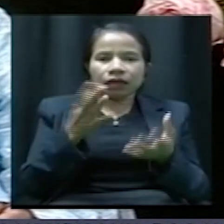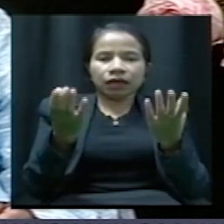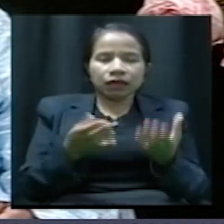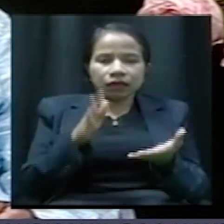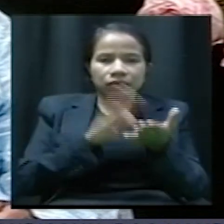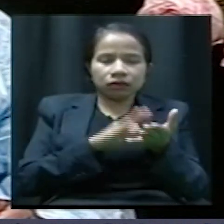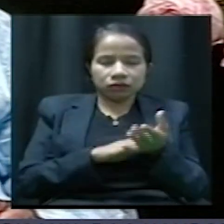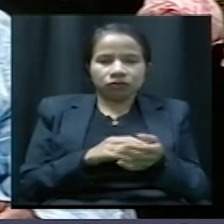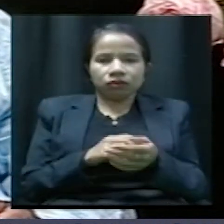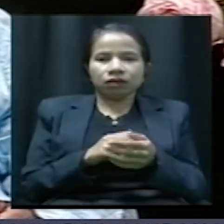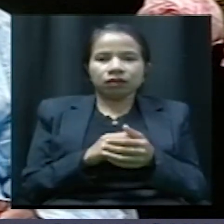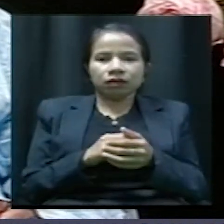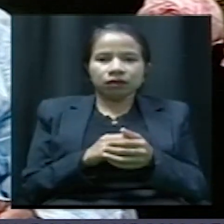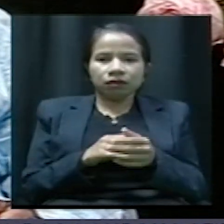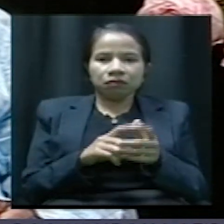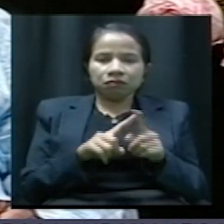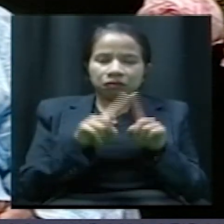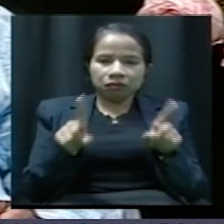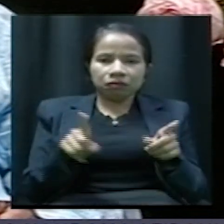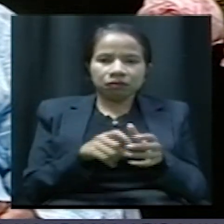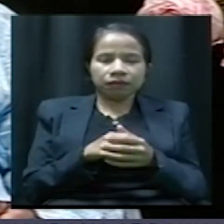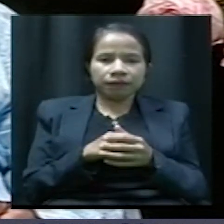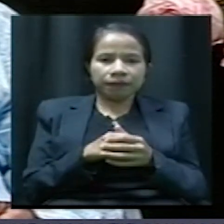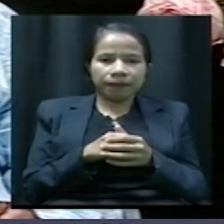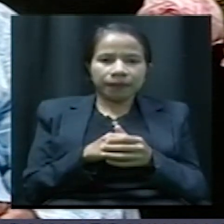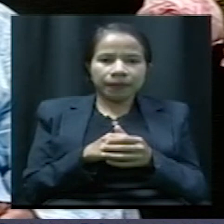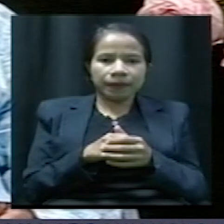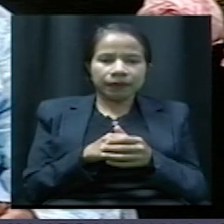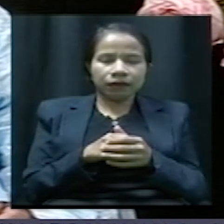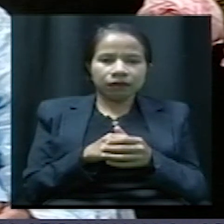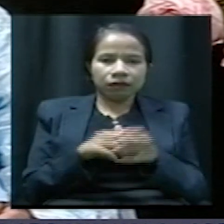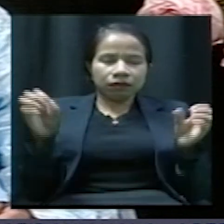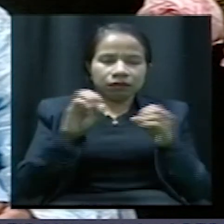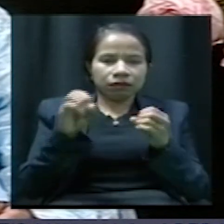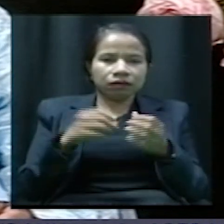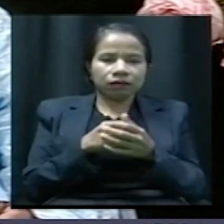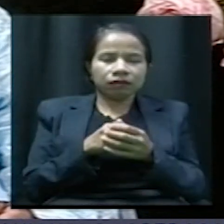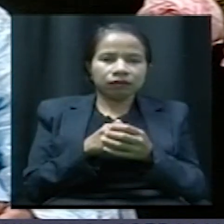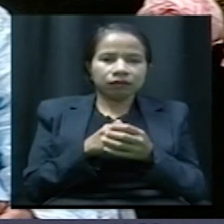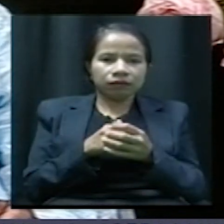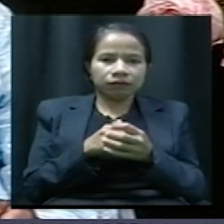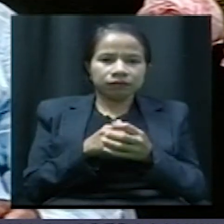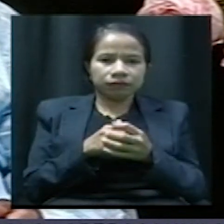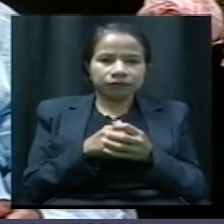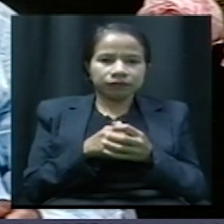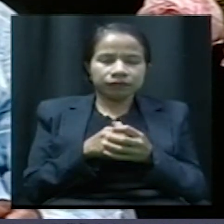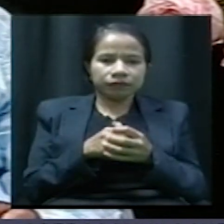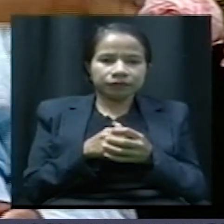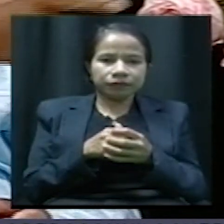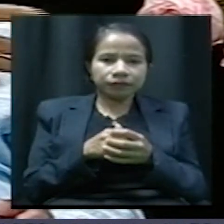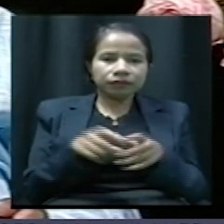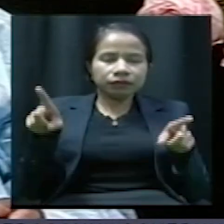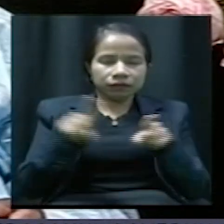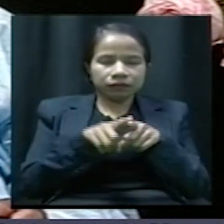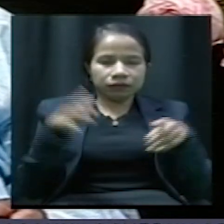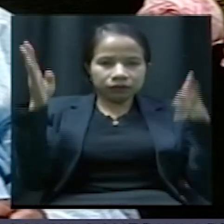hakere den tengi tamatan SMA example sa tamatan SMA sila la pensiona requisitos atu antau idane sa ne mas